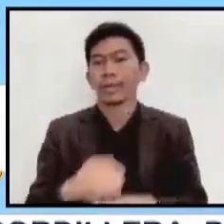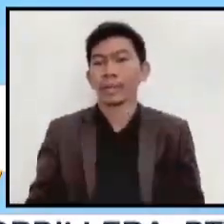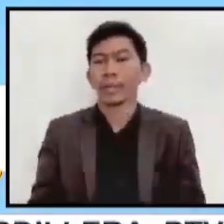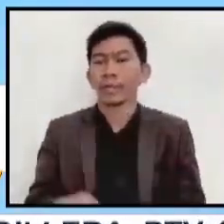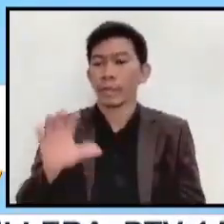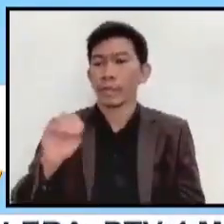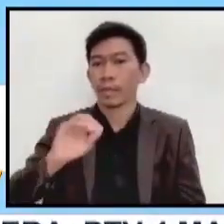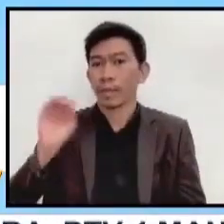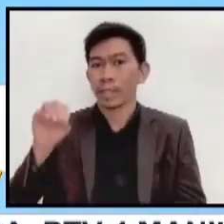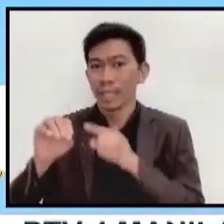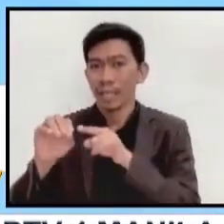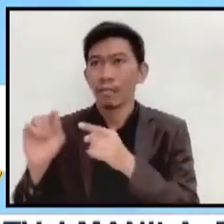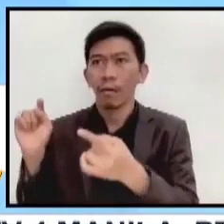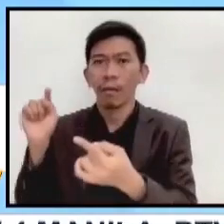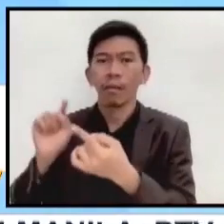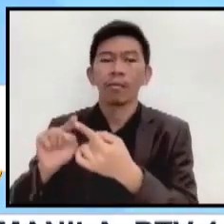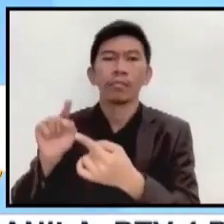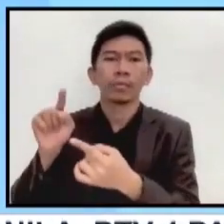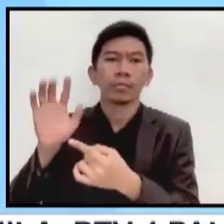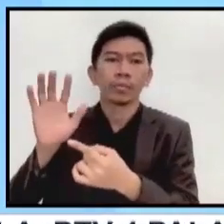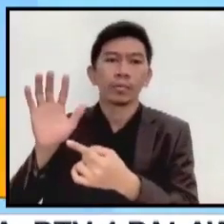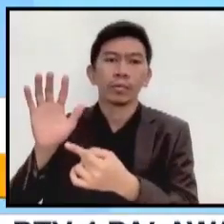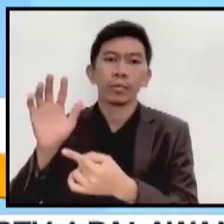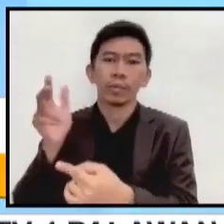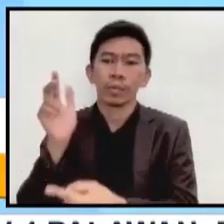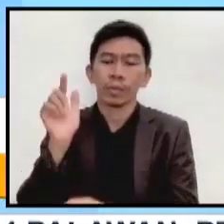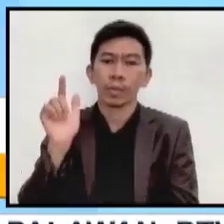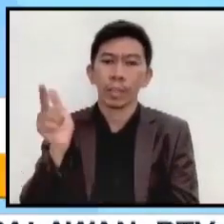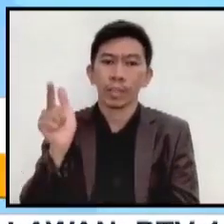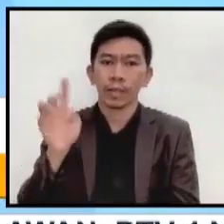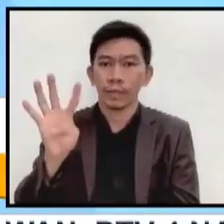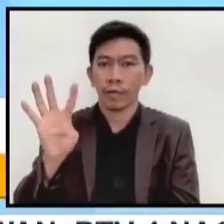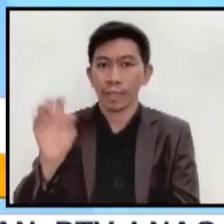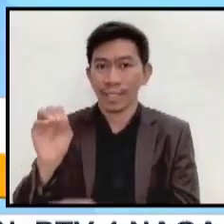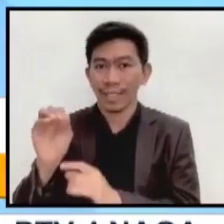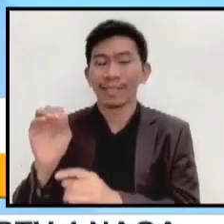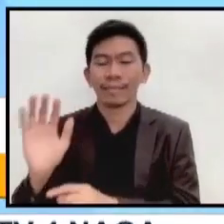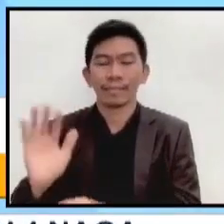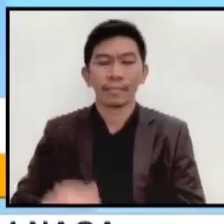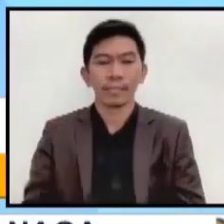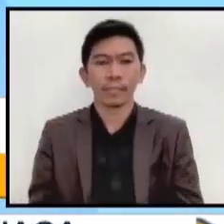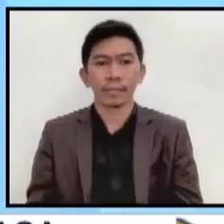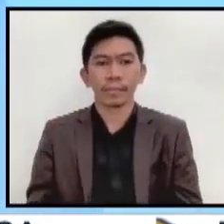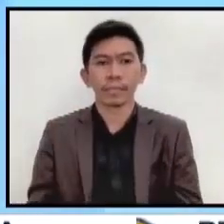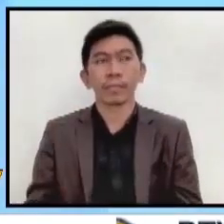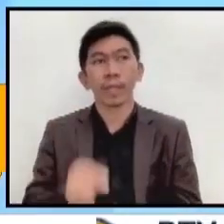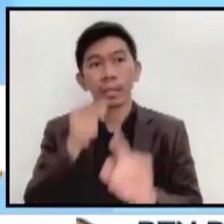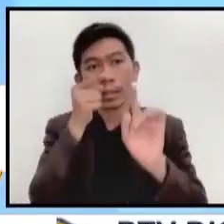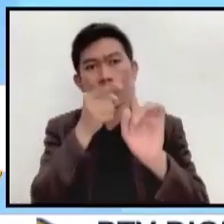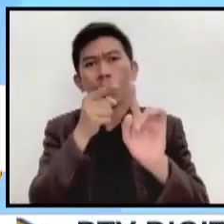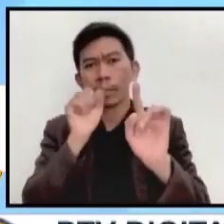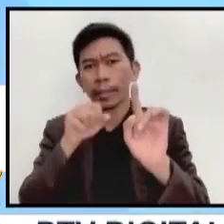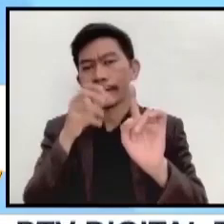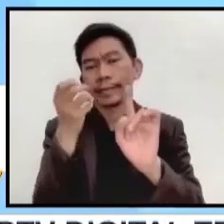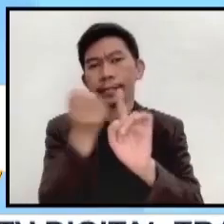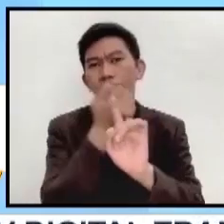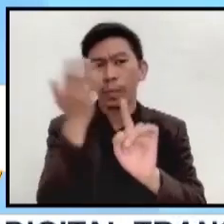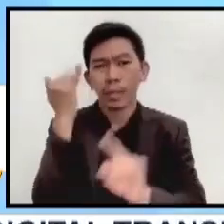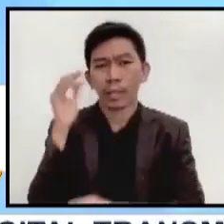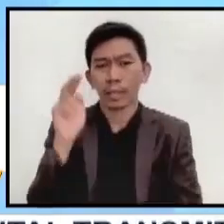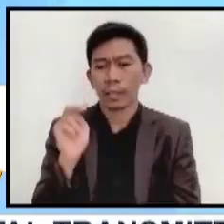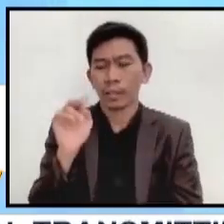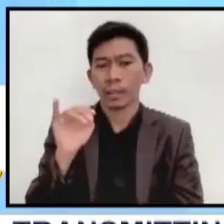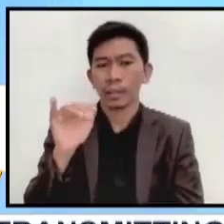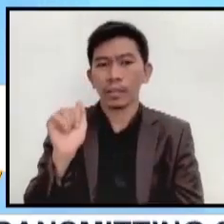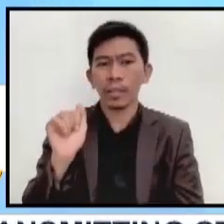2040. This will help us attain that objective kasi NIA has so much